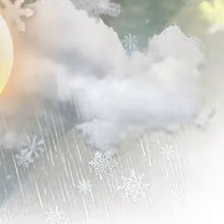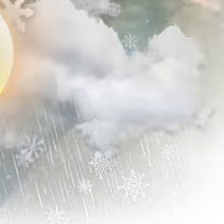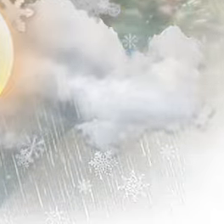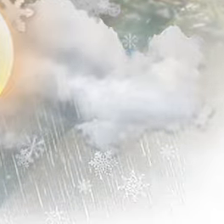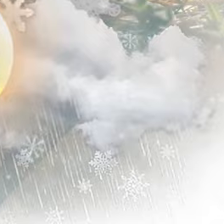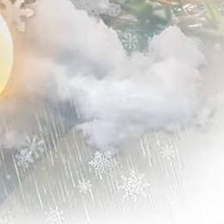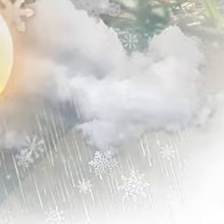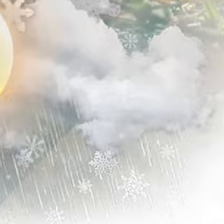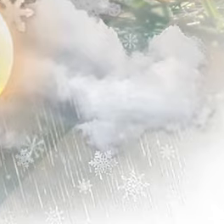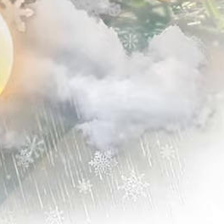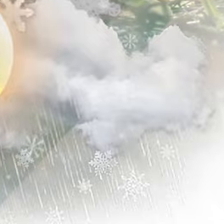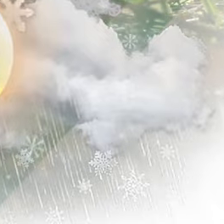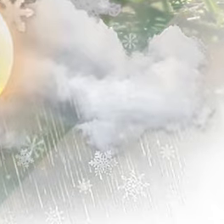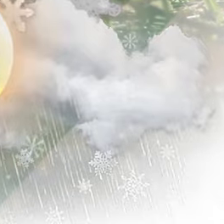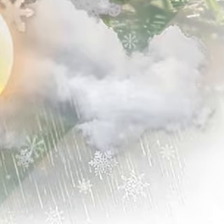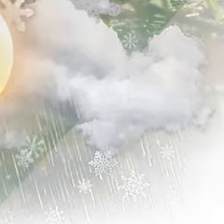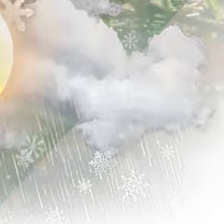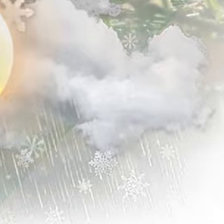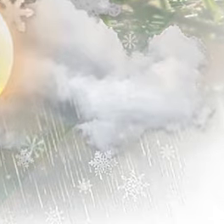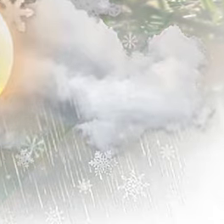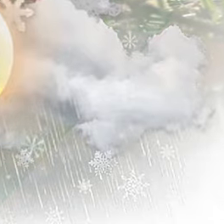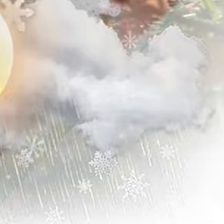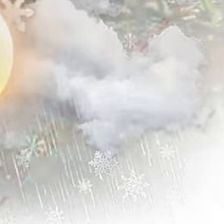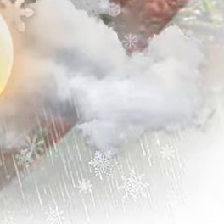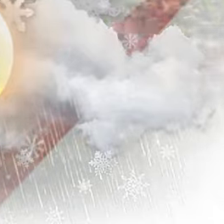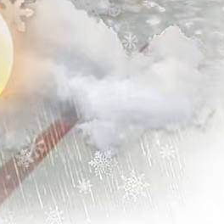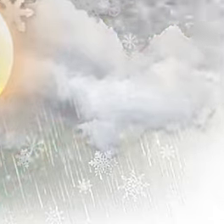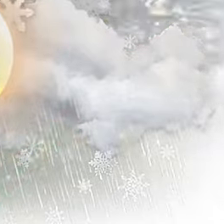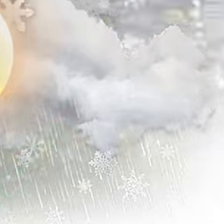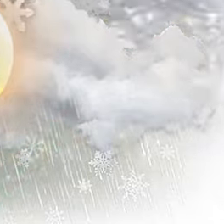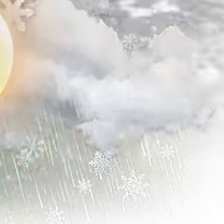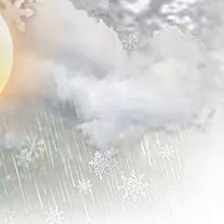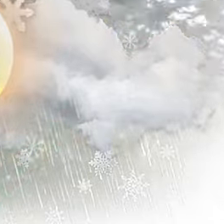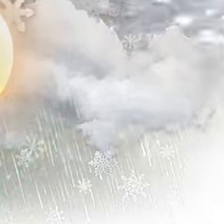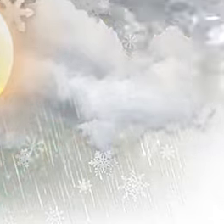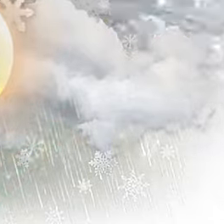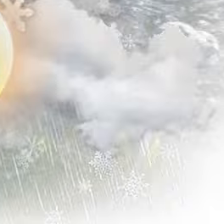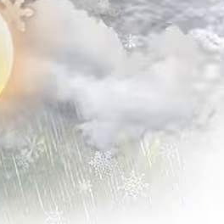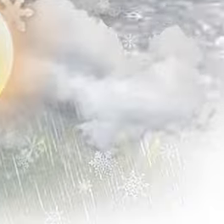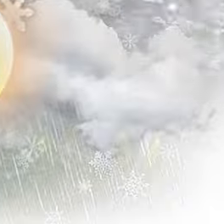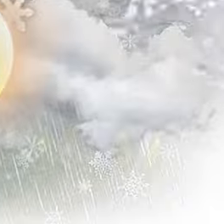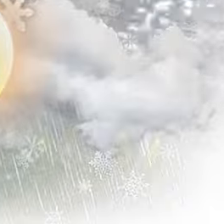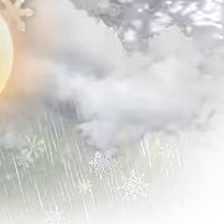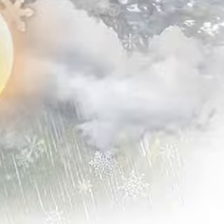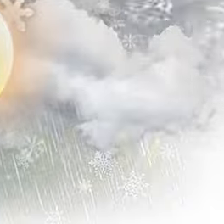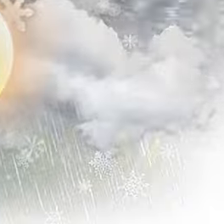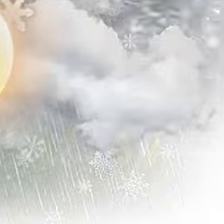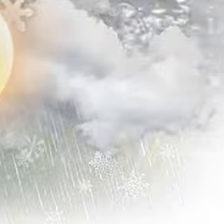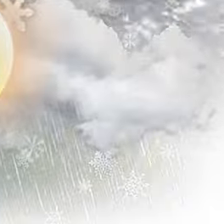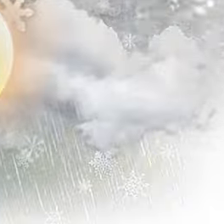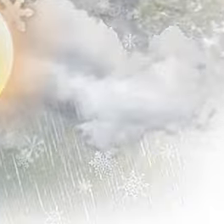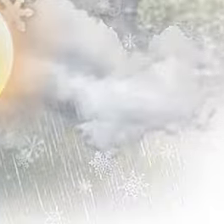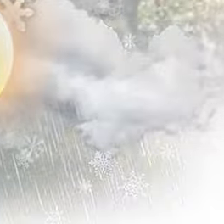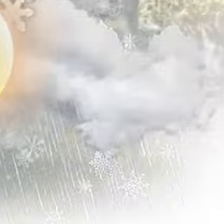Вецер паўднёва-заходні ад 1 да 4 метраў на секунду. У Шчучыні, Іўі,